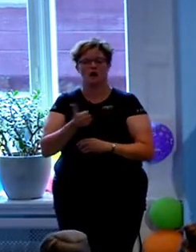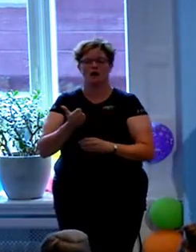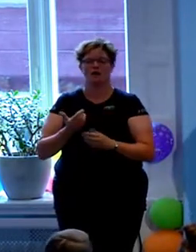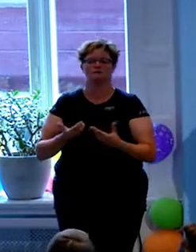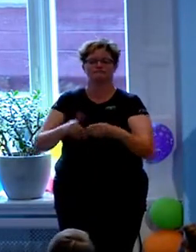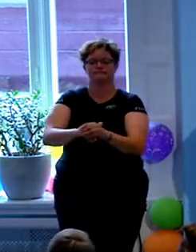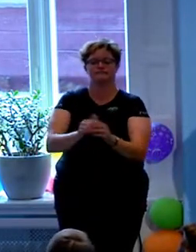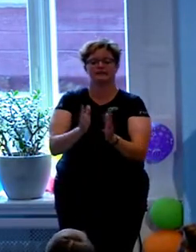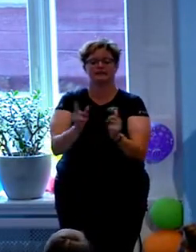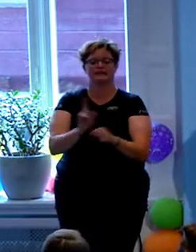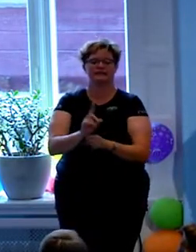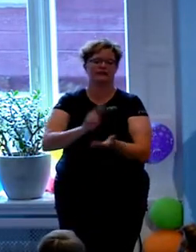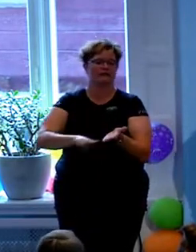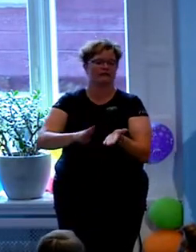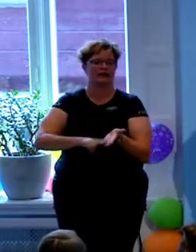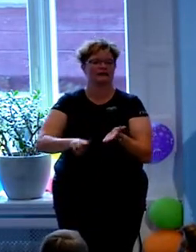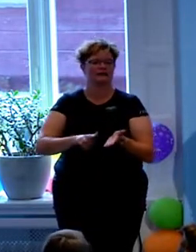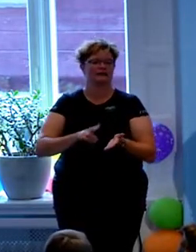i